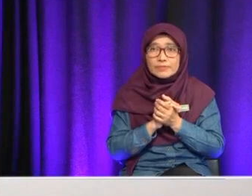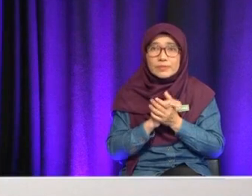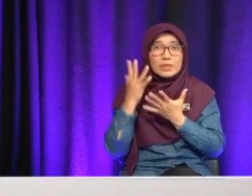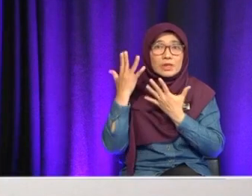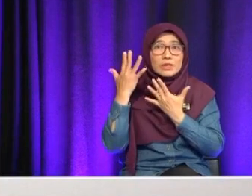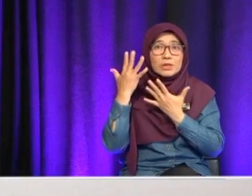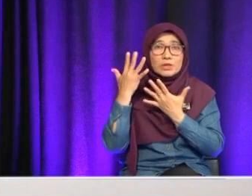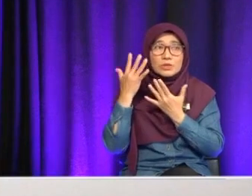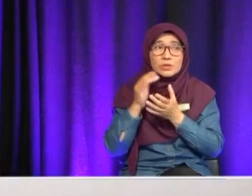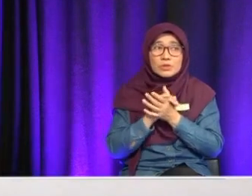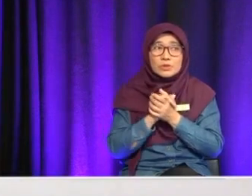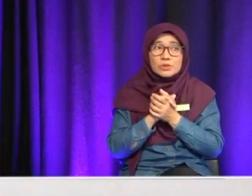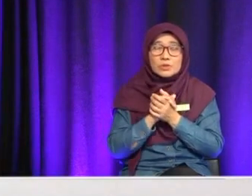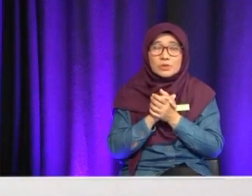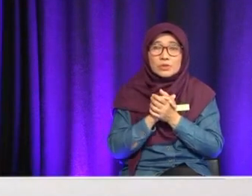Dah buka mic, tak dengar suara.